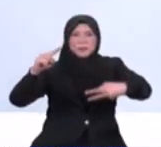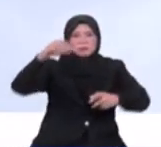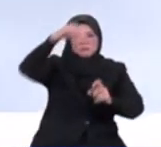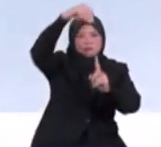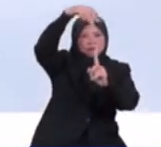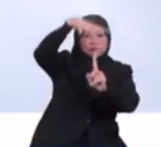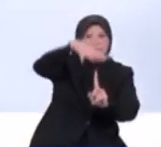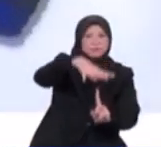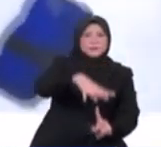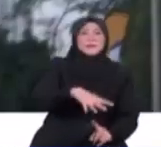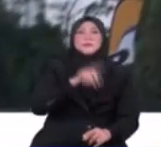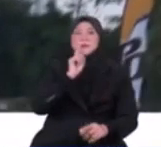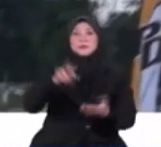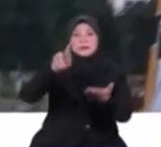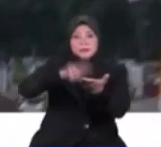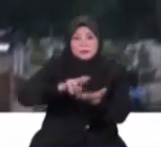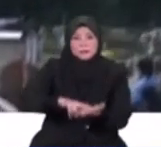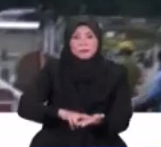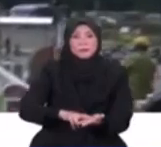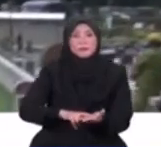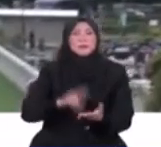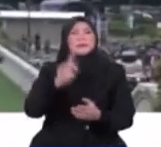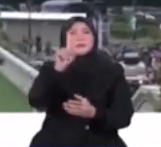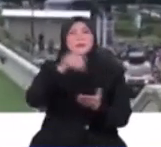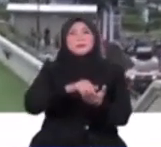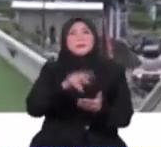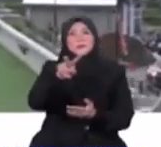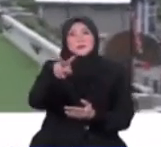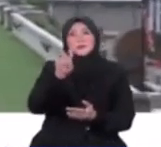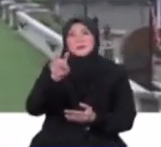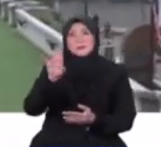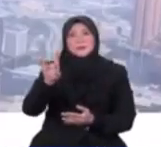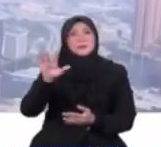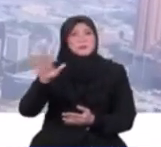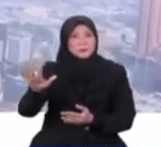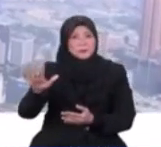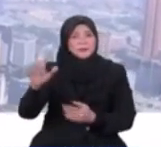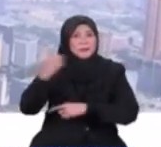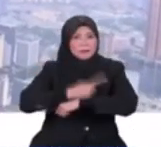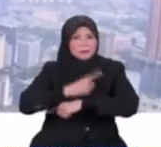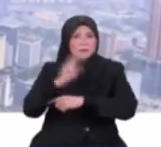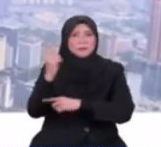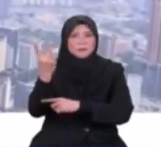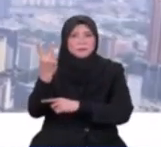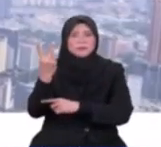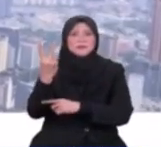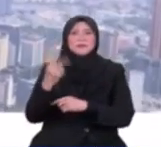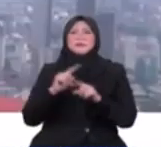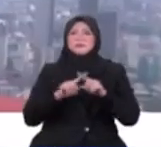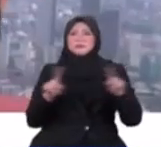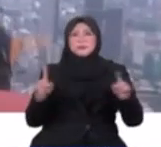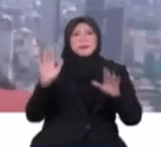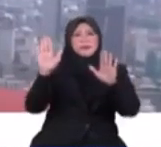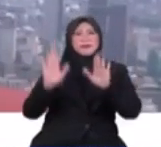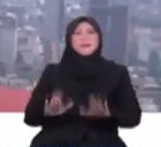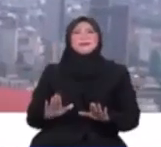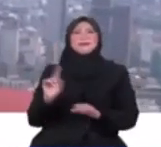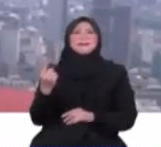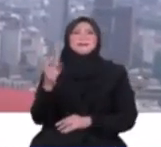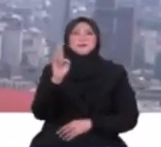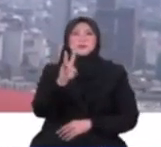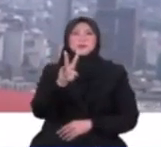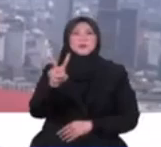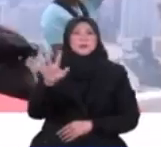108 terjunan direkodkan manakala 1285 pada hari kedua bagaimanapun pada Ahad hanya